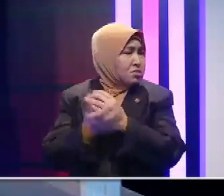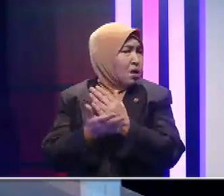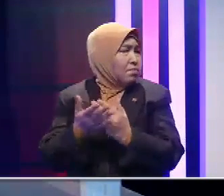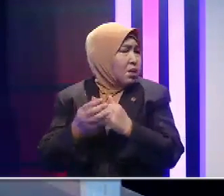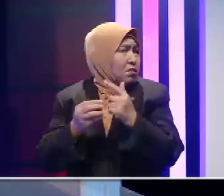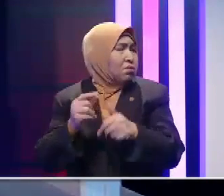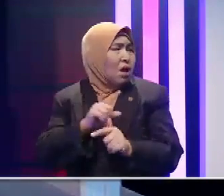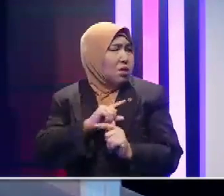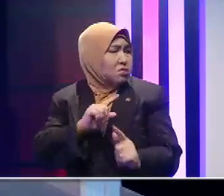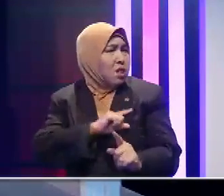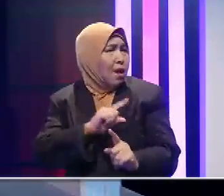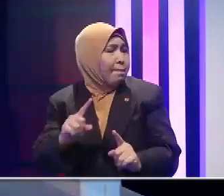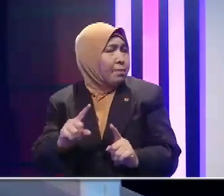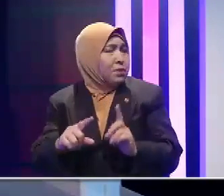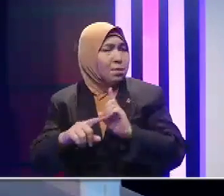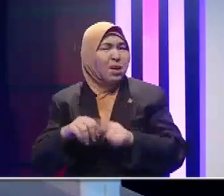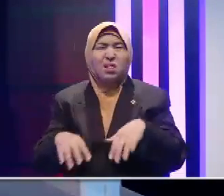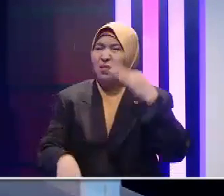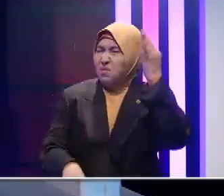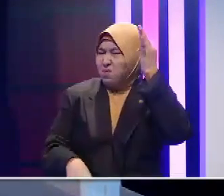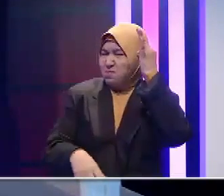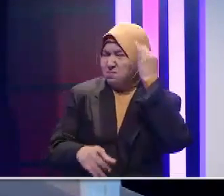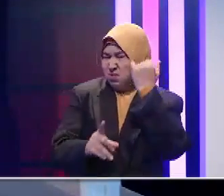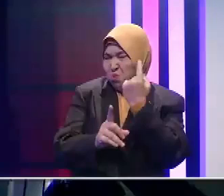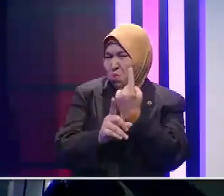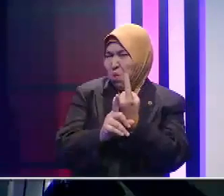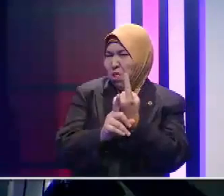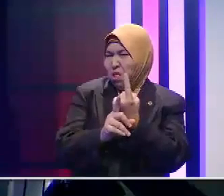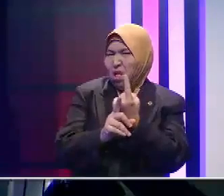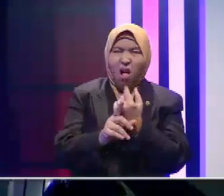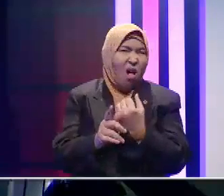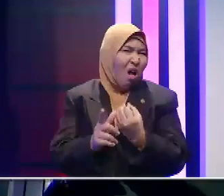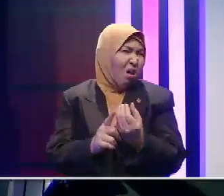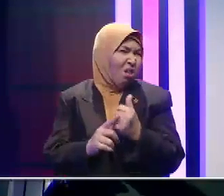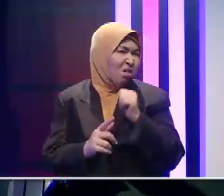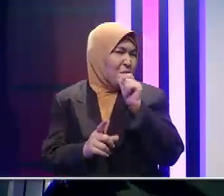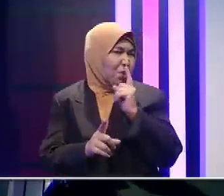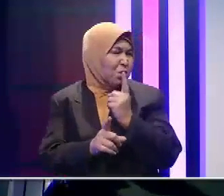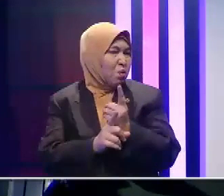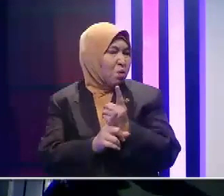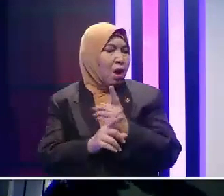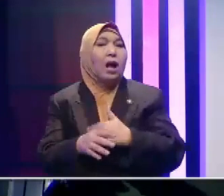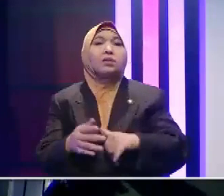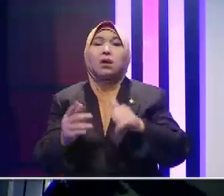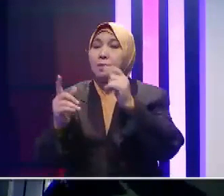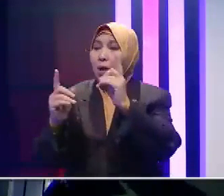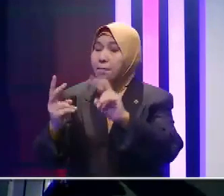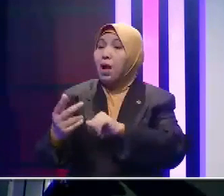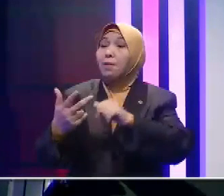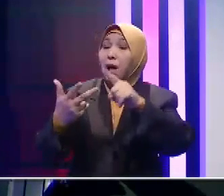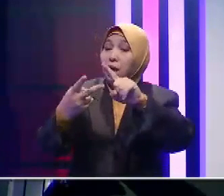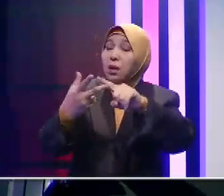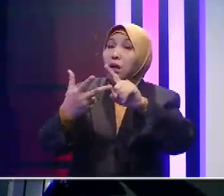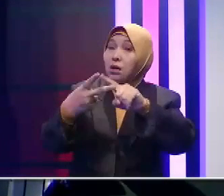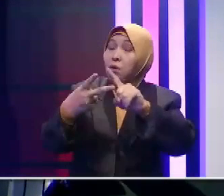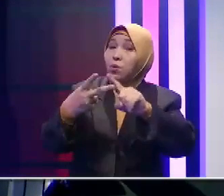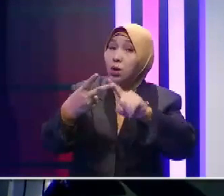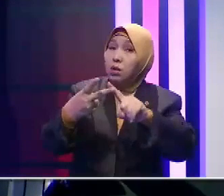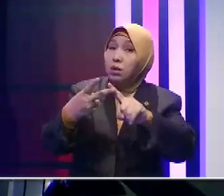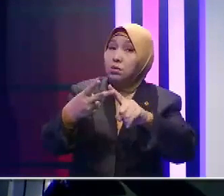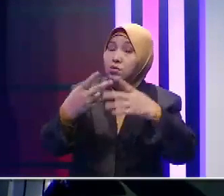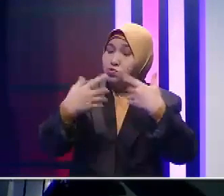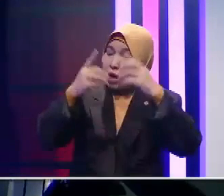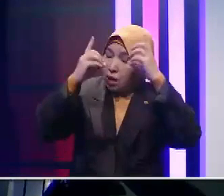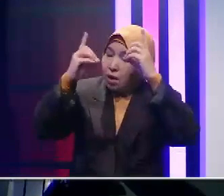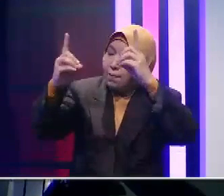dia masih lagi fikir betul ke tak betul ke tak betul, kan? Maksudnya bila kata fasa kedua ni, bila saya dah mula dah ditarbiah